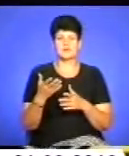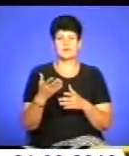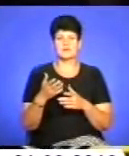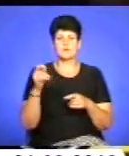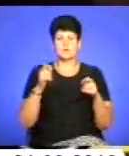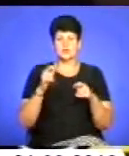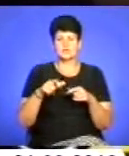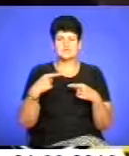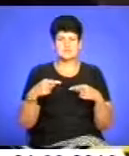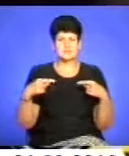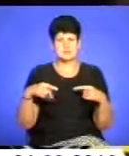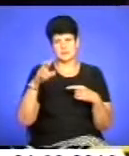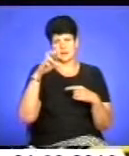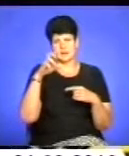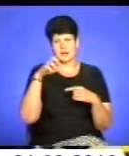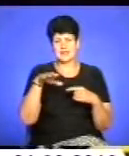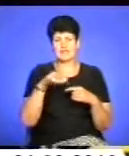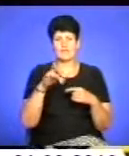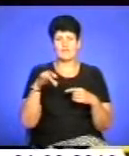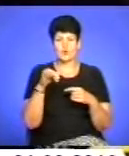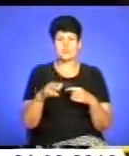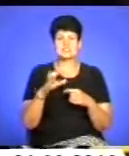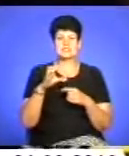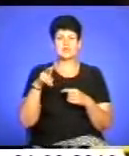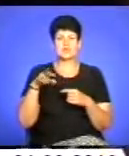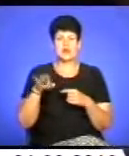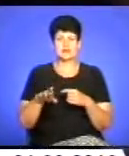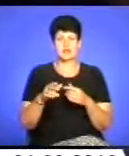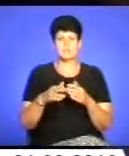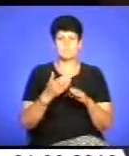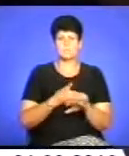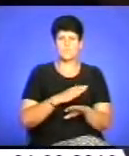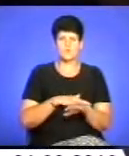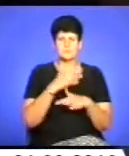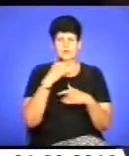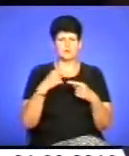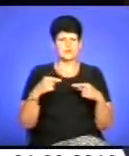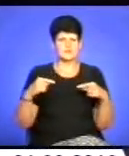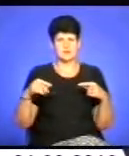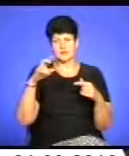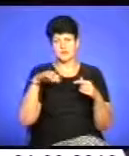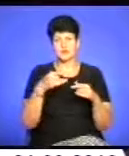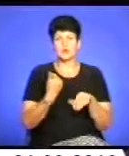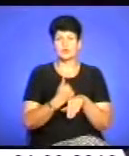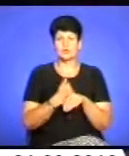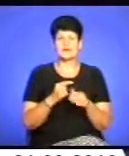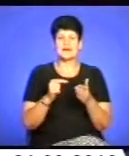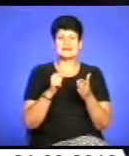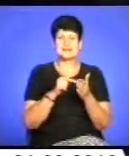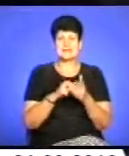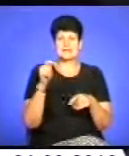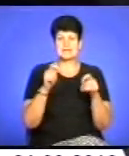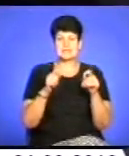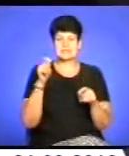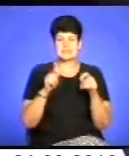країн Європи, це і Швейцарія, і Англія, і Ірландія, і Словакія, і Польща, і багато інших держав. І основна ціль з'їзду ректорів